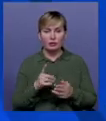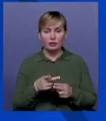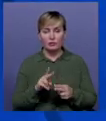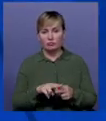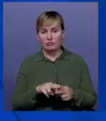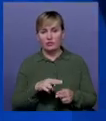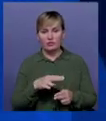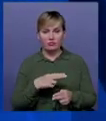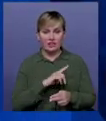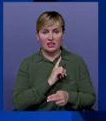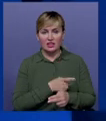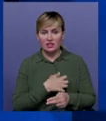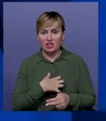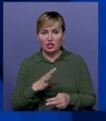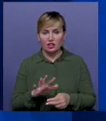незначительные.